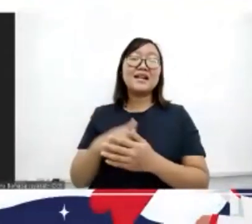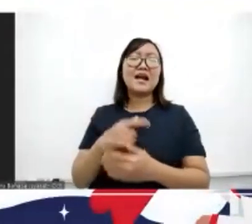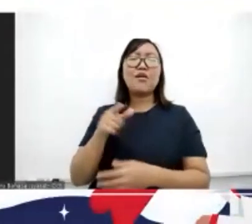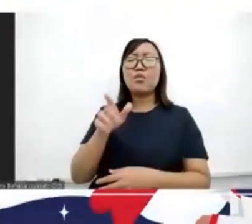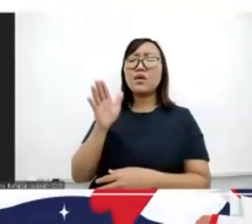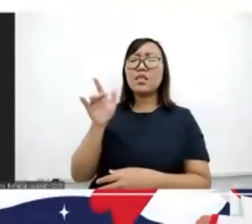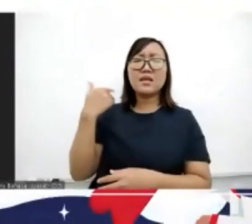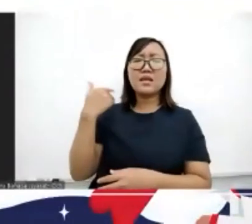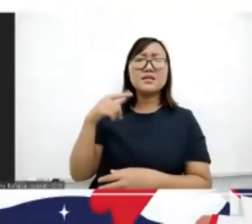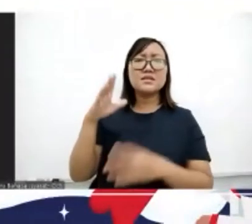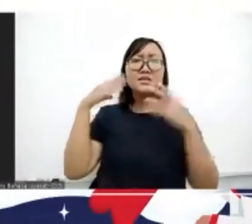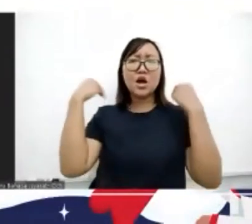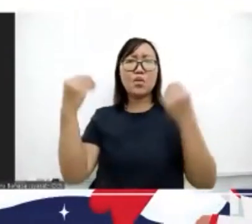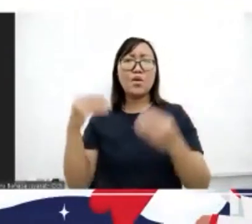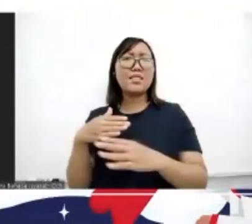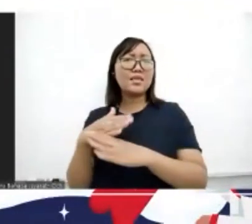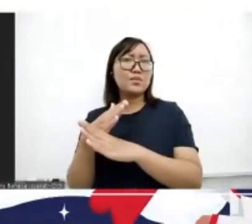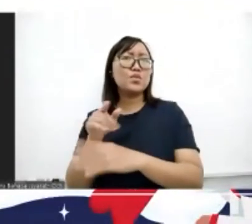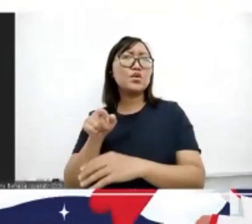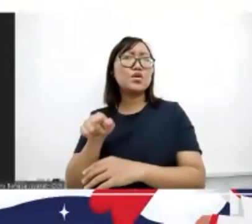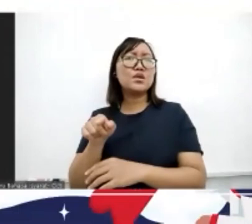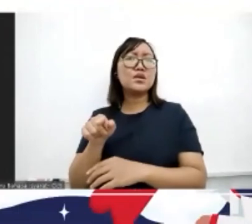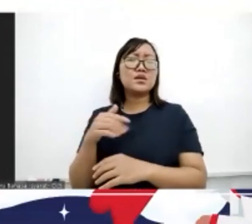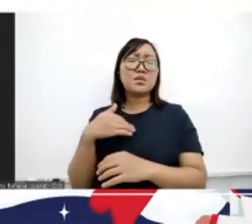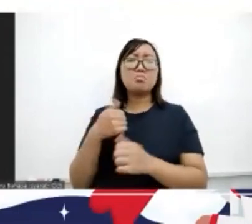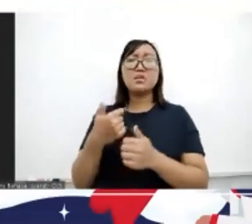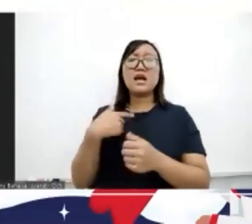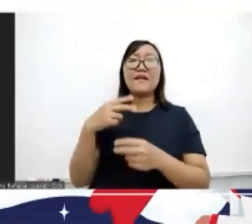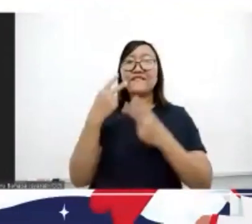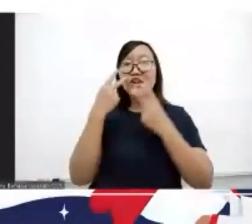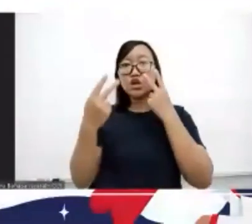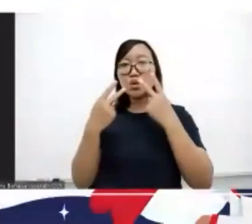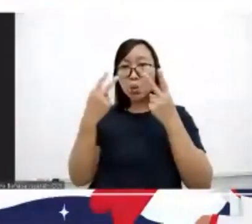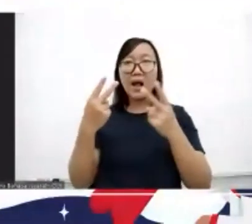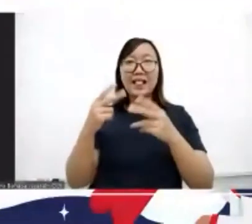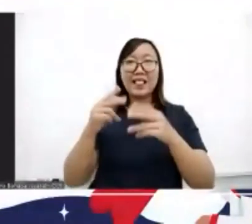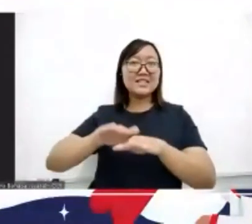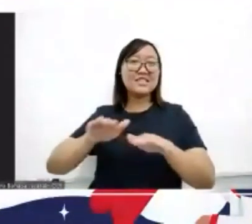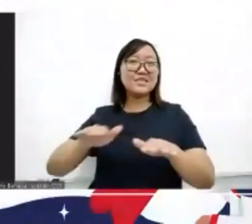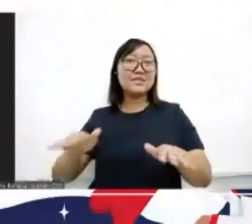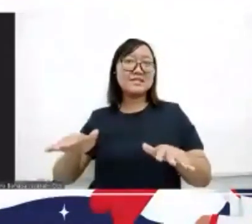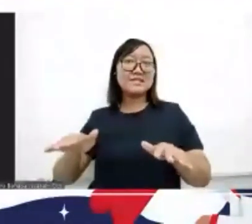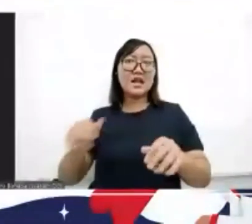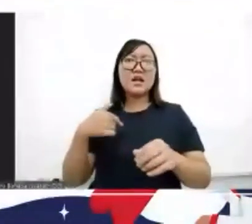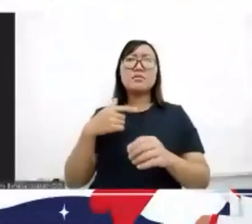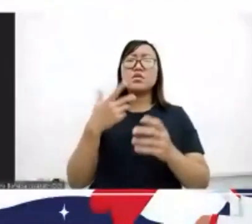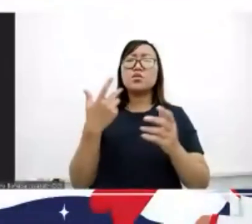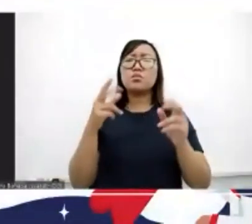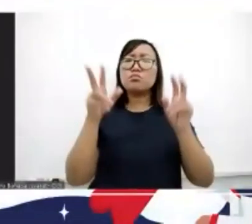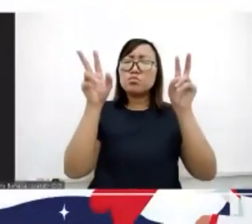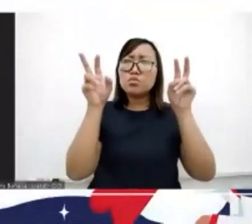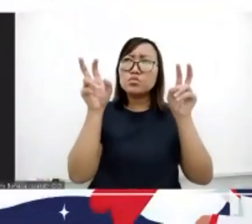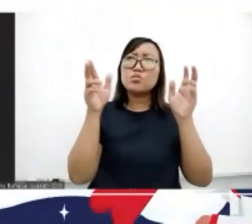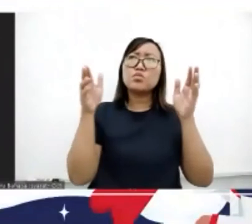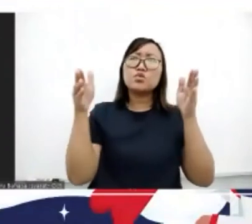boleh kunjungi juga di di Virtual exhibition di sana ada satu butir khusus tentang Perda toleransi atau ini apa